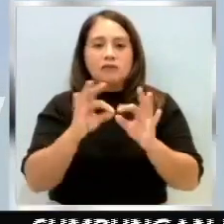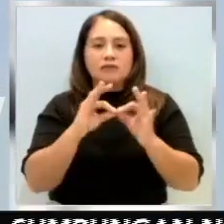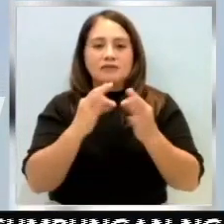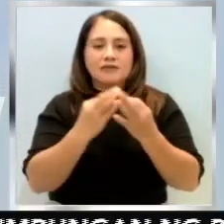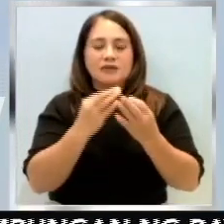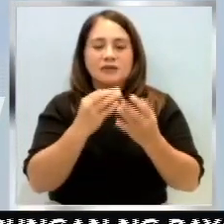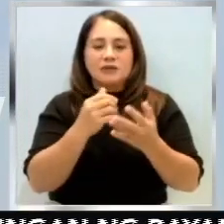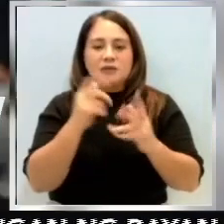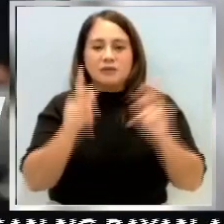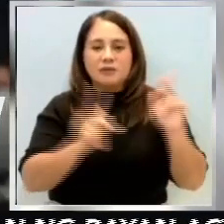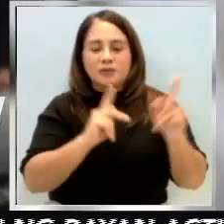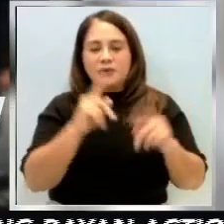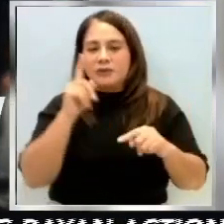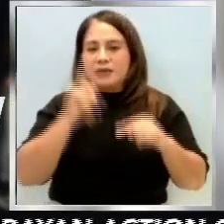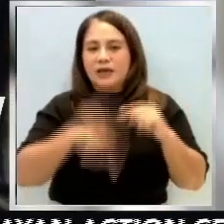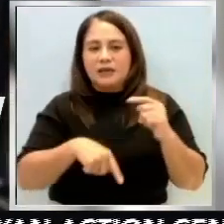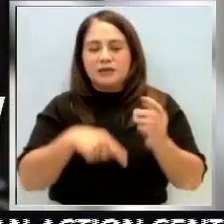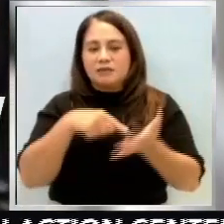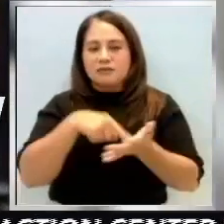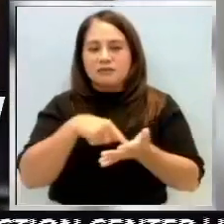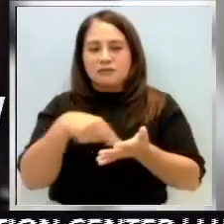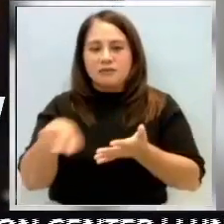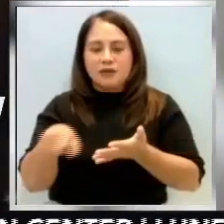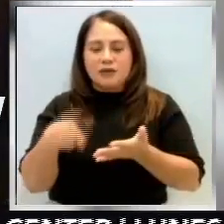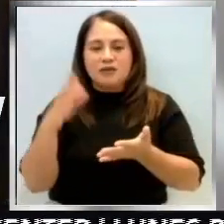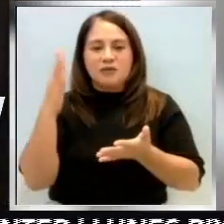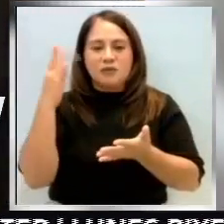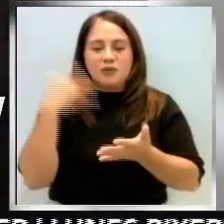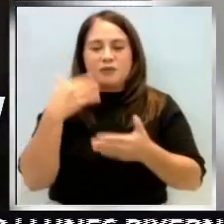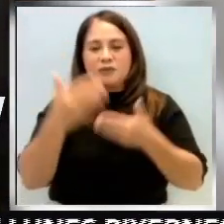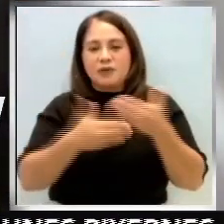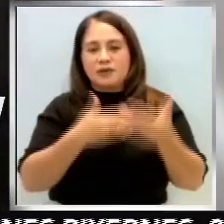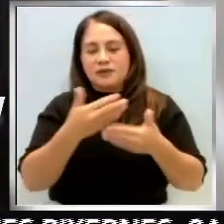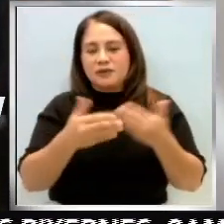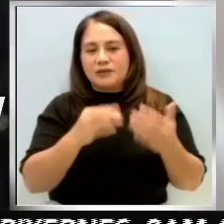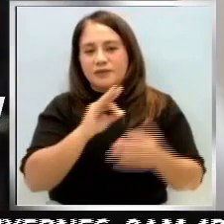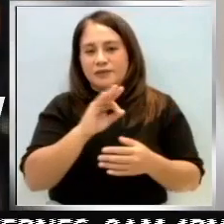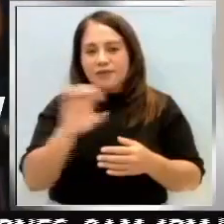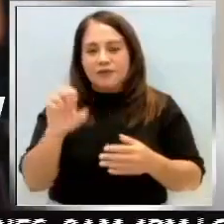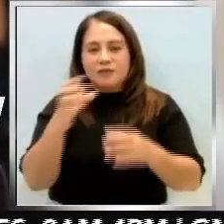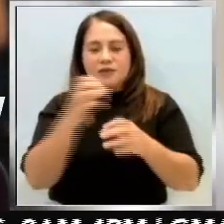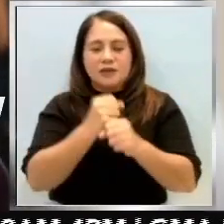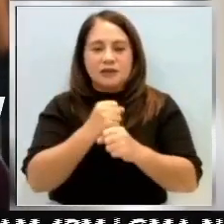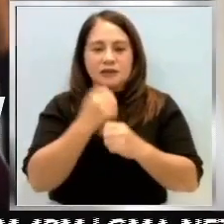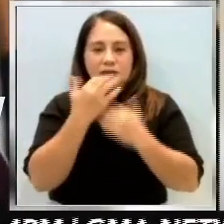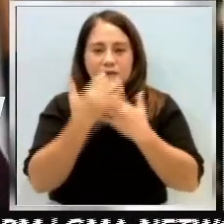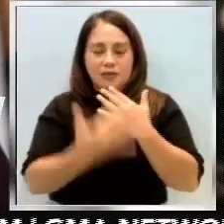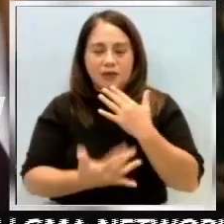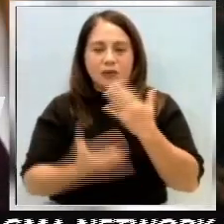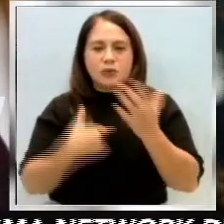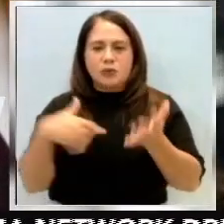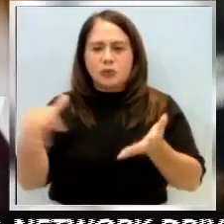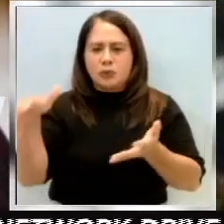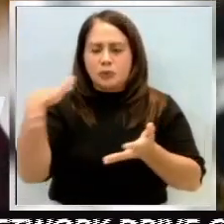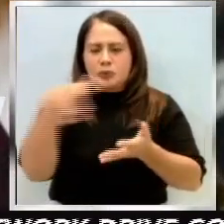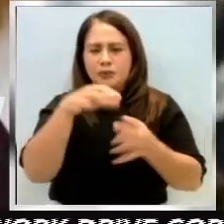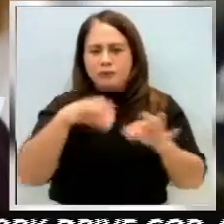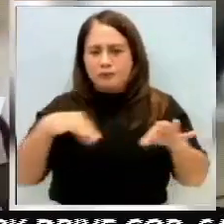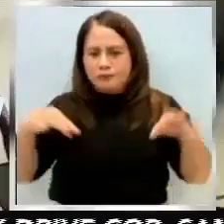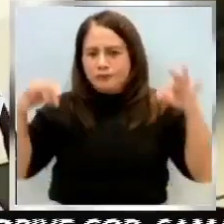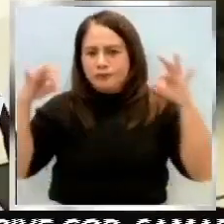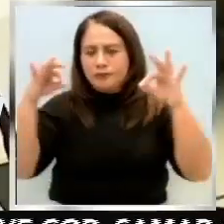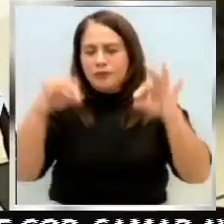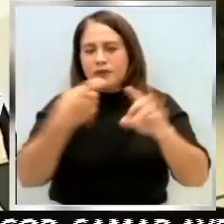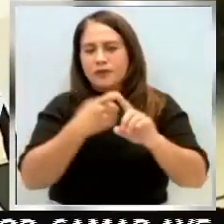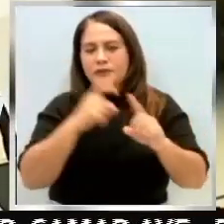kayang magbayad para sa processing fee sa pagkuha ng dugo. We gathered all the contributions from our friends and